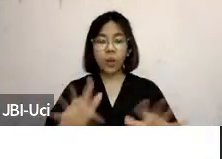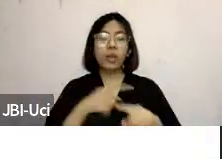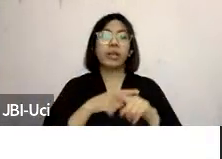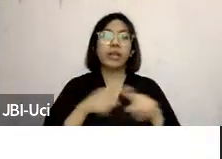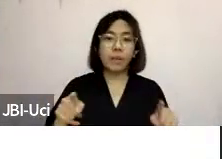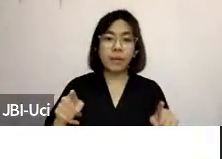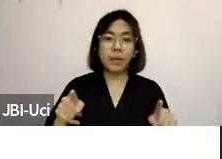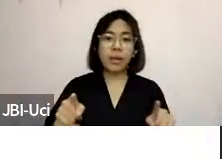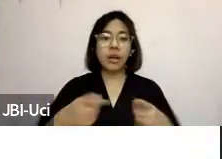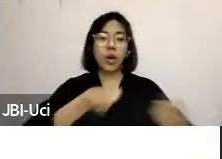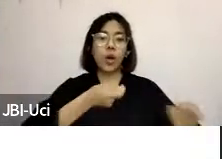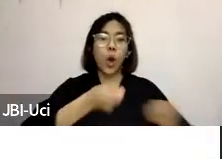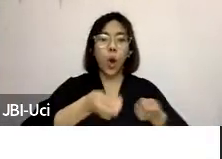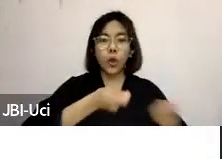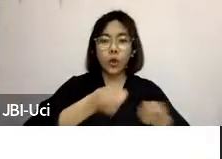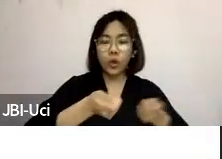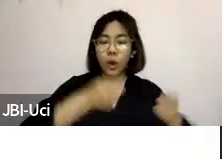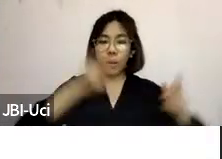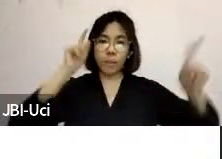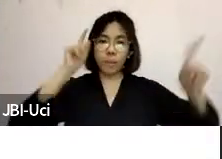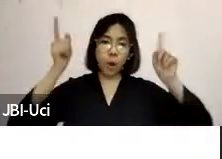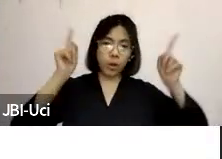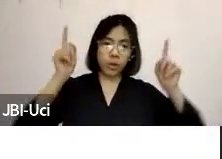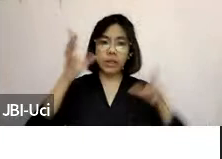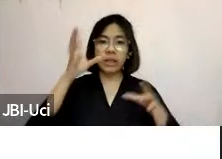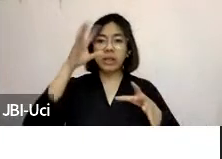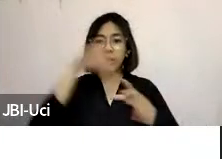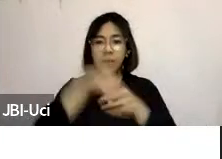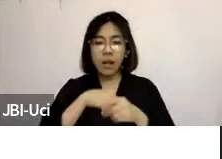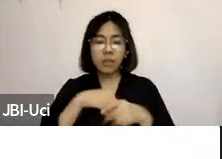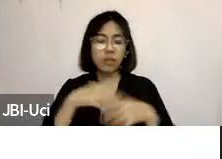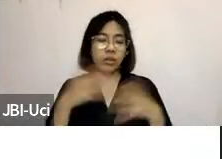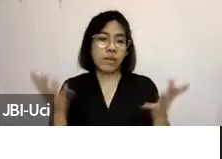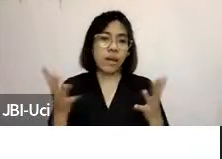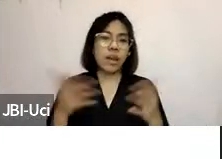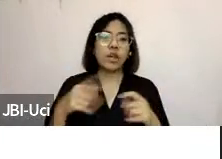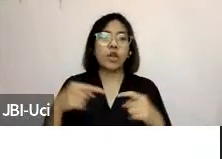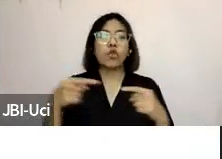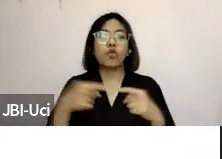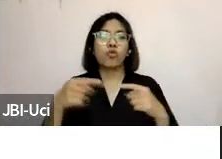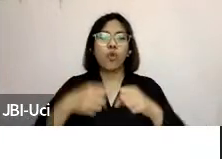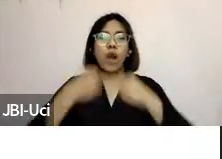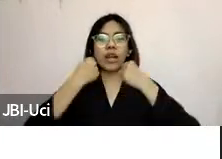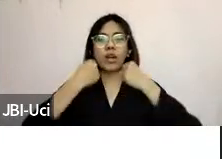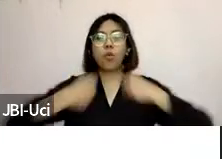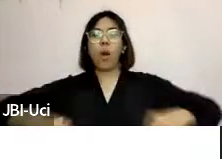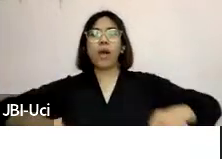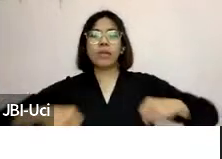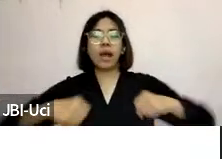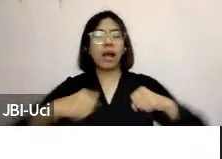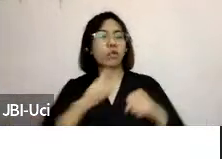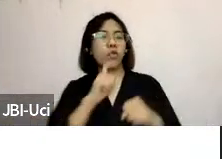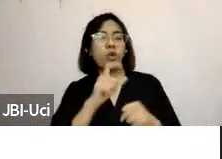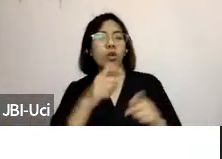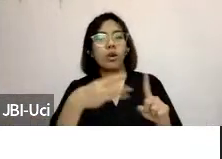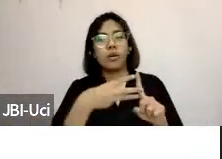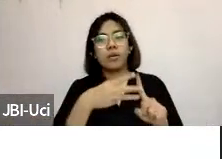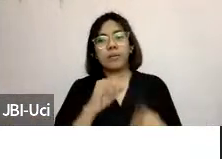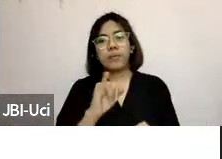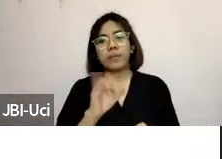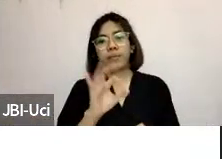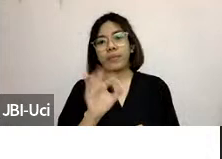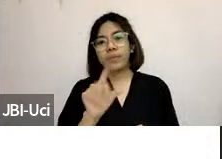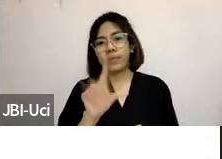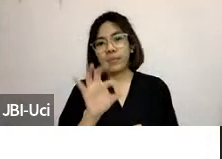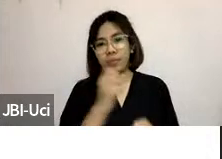kontrol politik ini juga ada di dalam relasi-relasi biologis karena itu